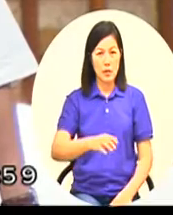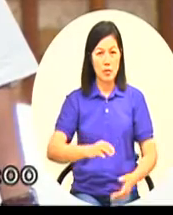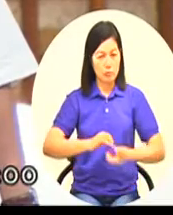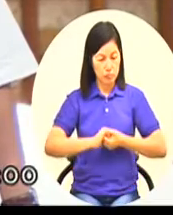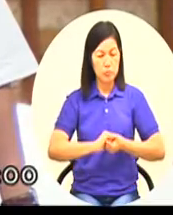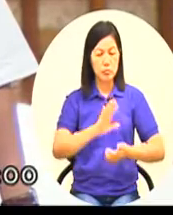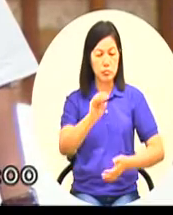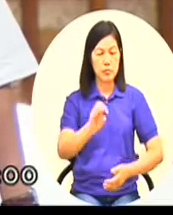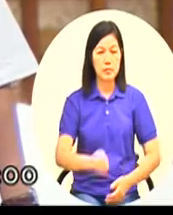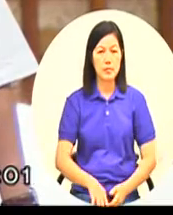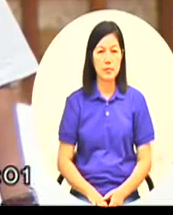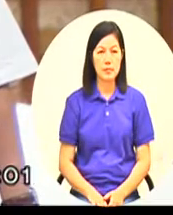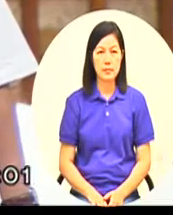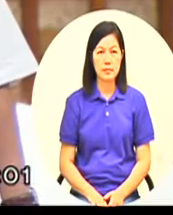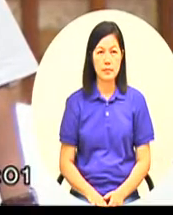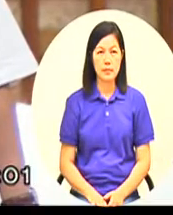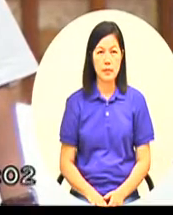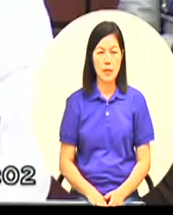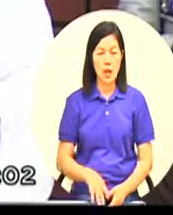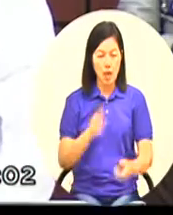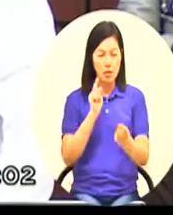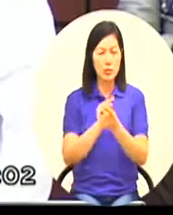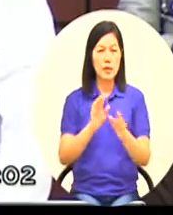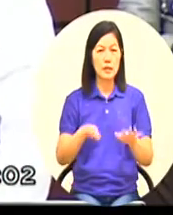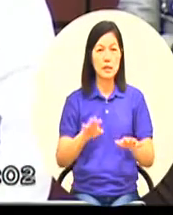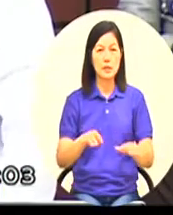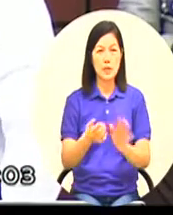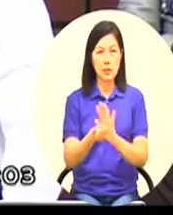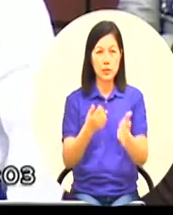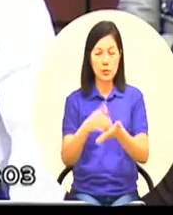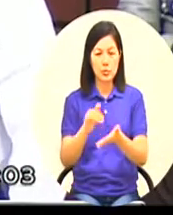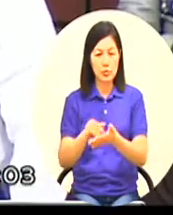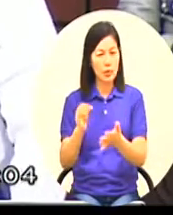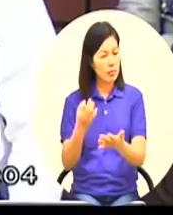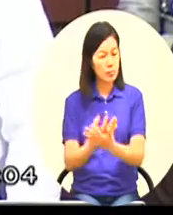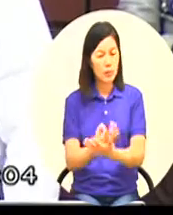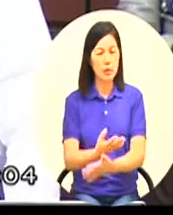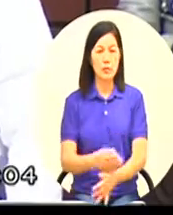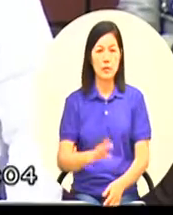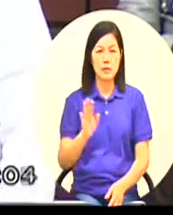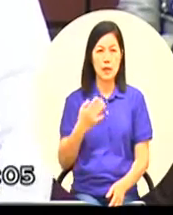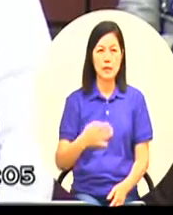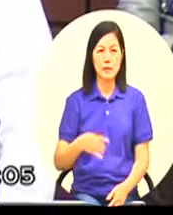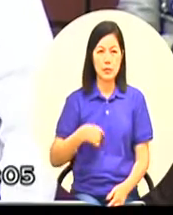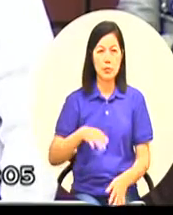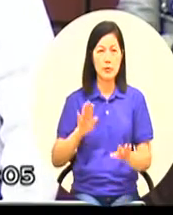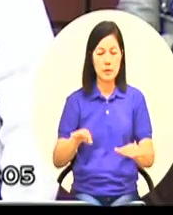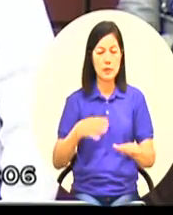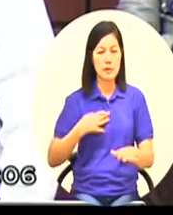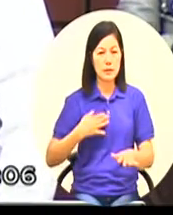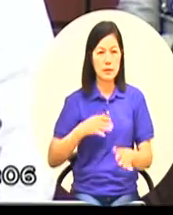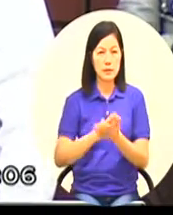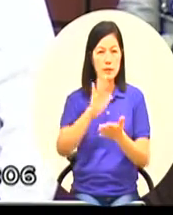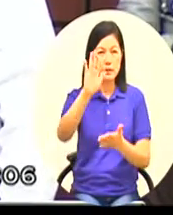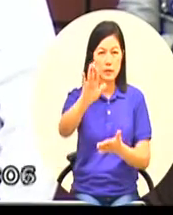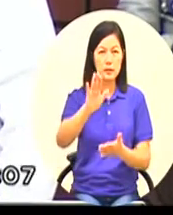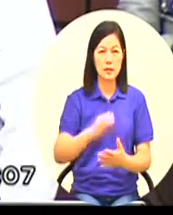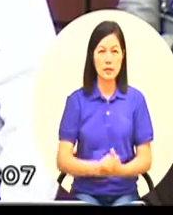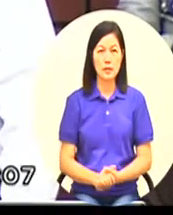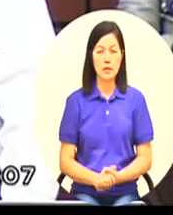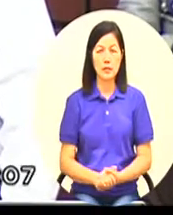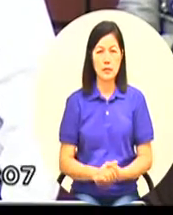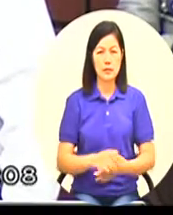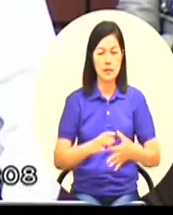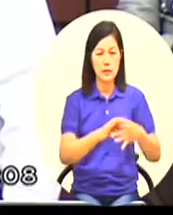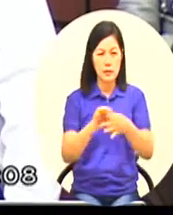员，我对于现有的预算的确是不足，但是目前我们的了解是说，未来在相关的